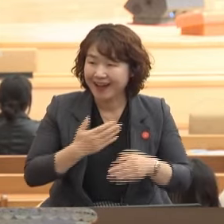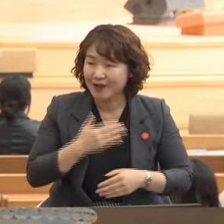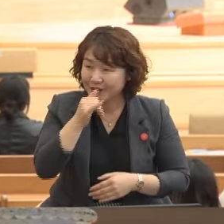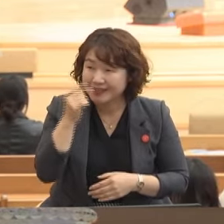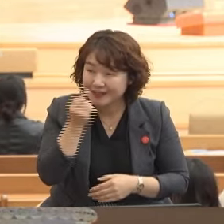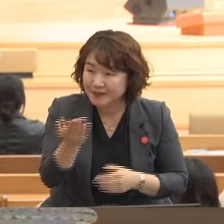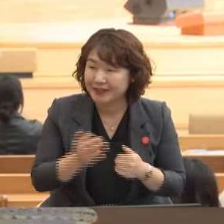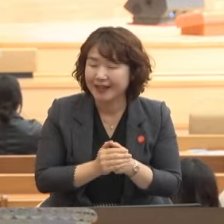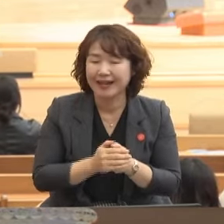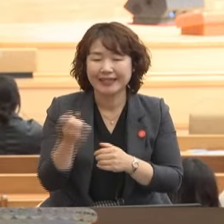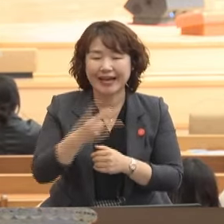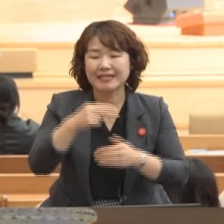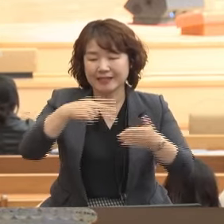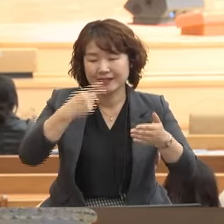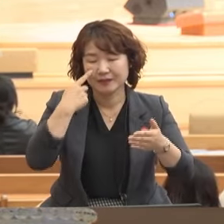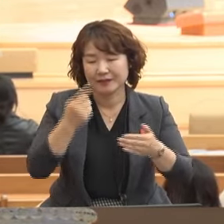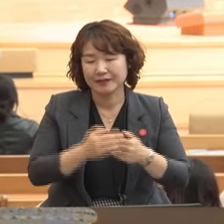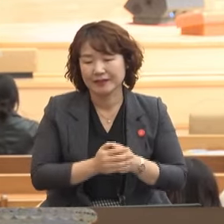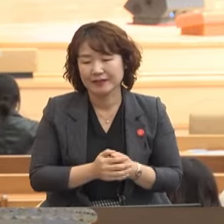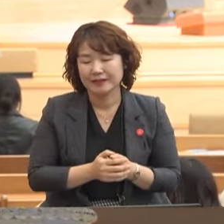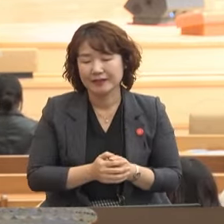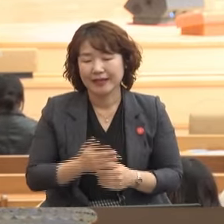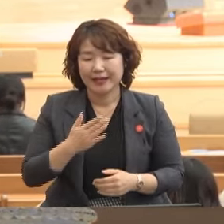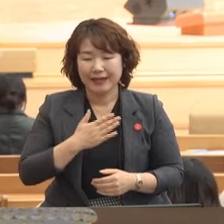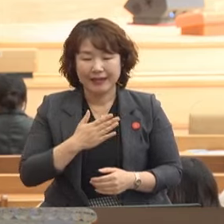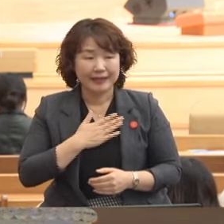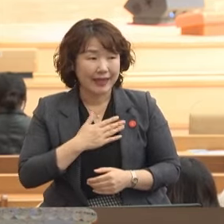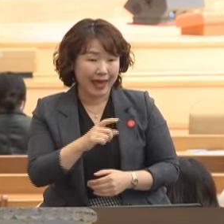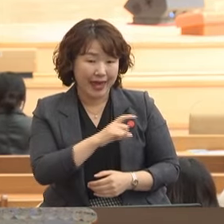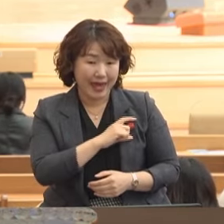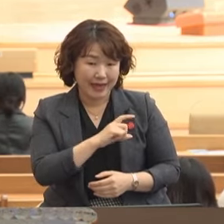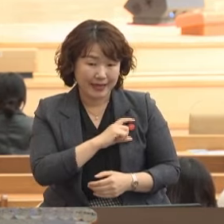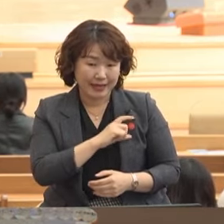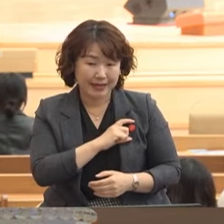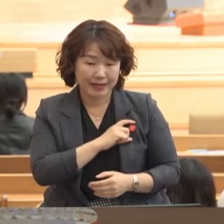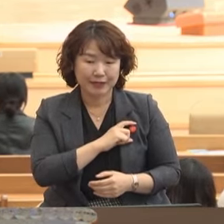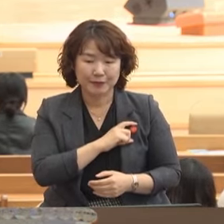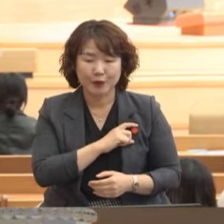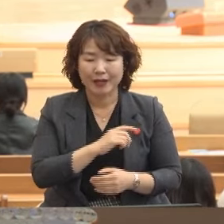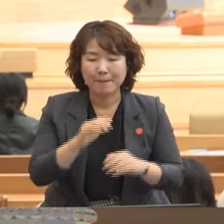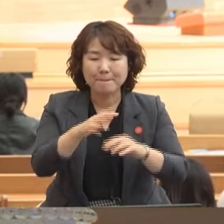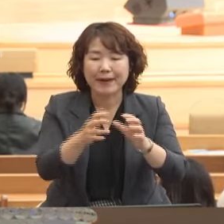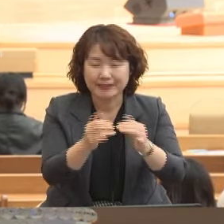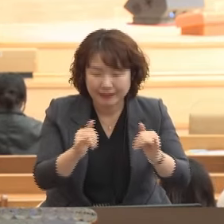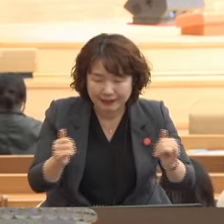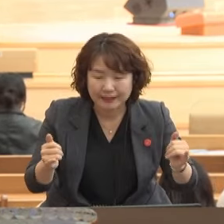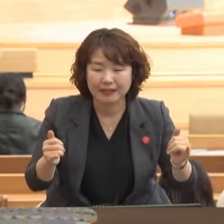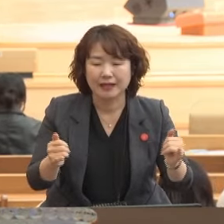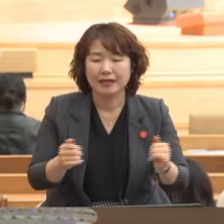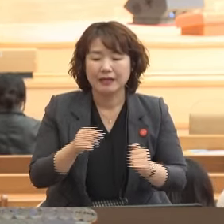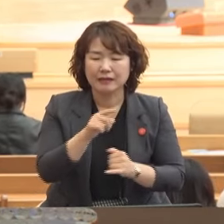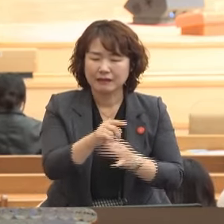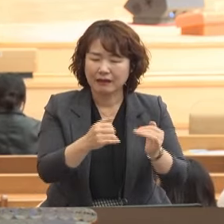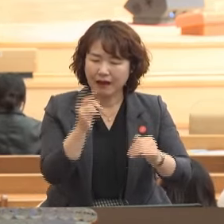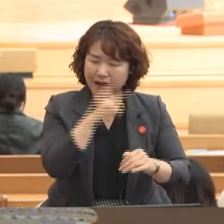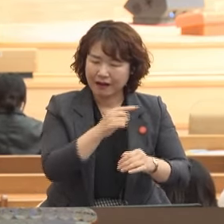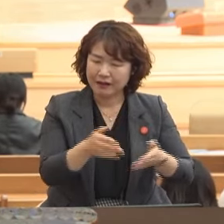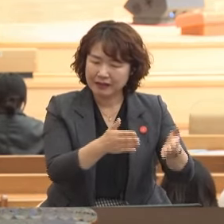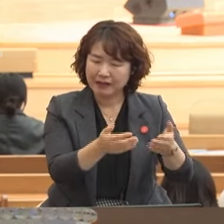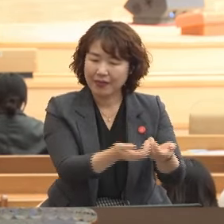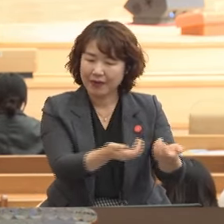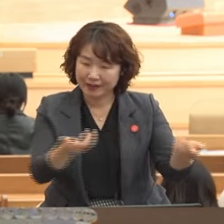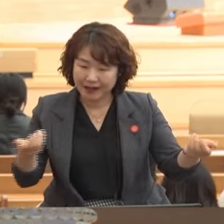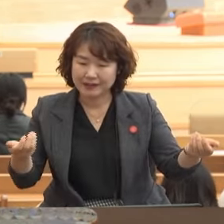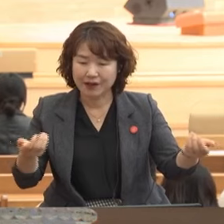그 본문 다시 읽도록 하겠습니다. 자, 시작. 내 이름으로 일컫는 내 백성이 그들의 악한